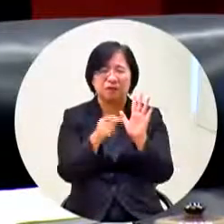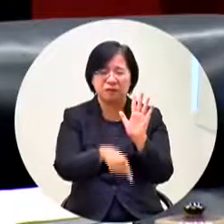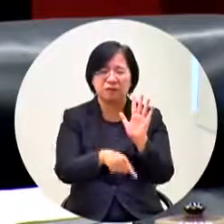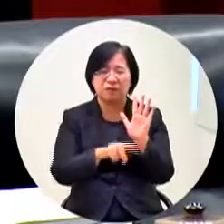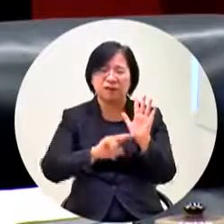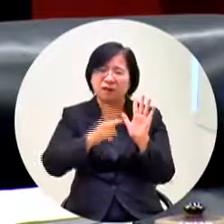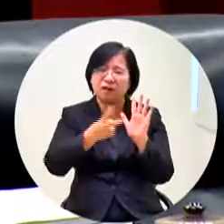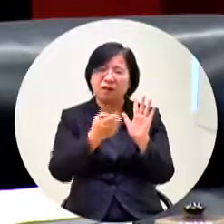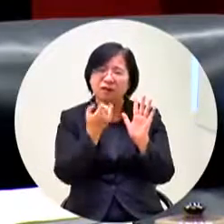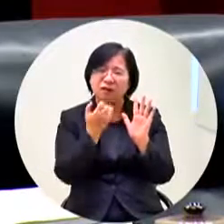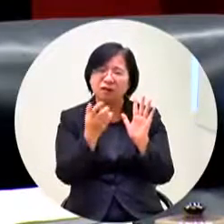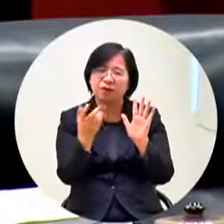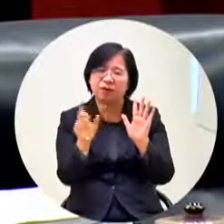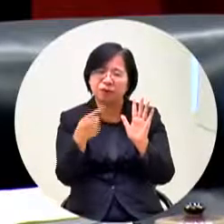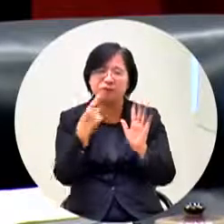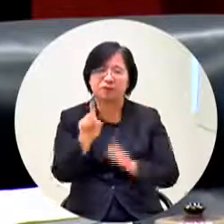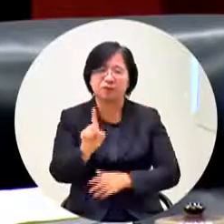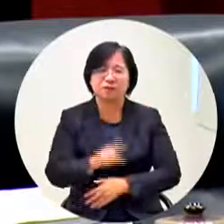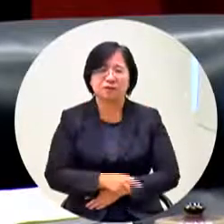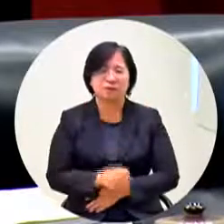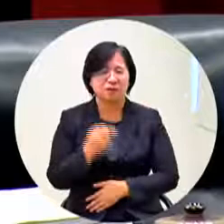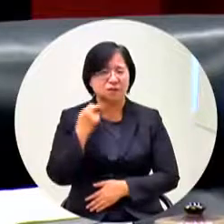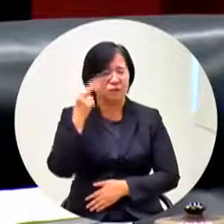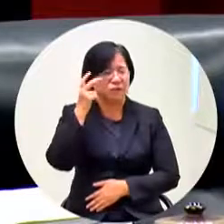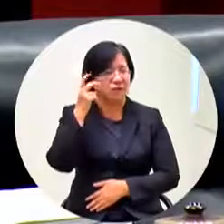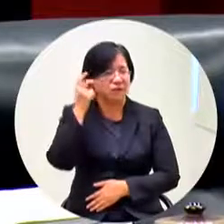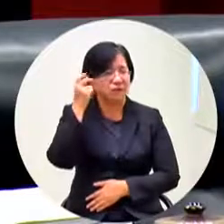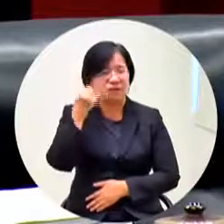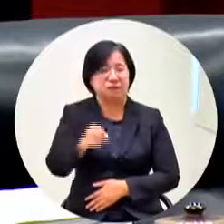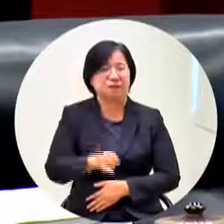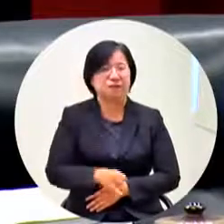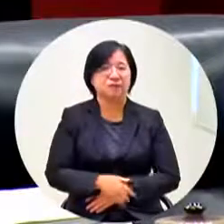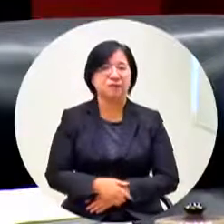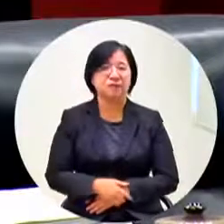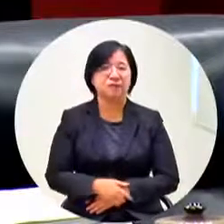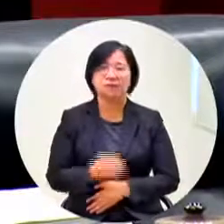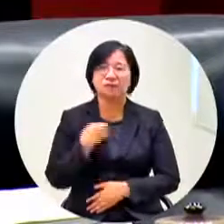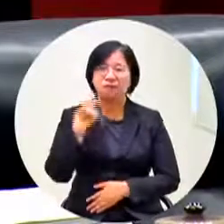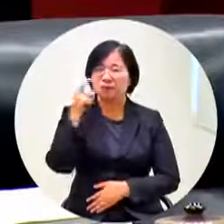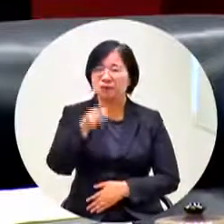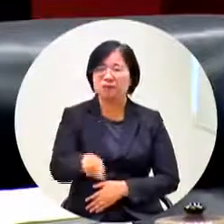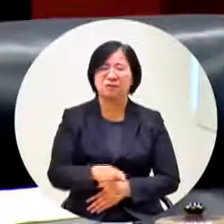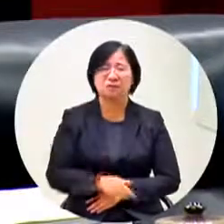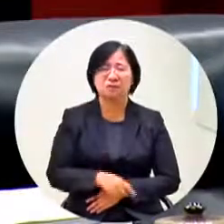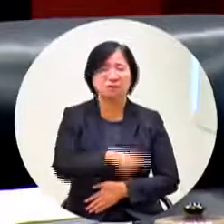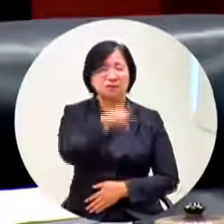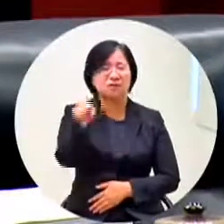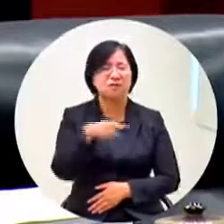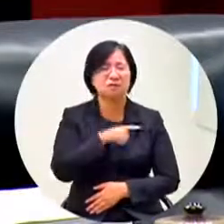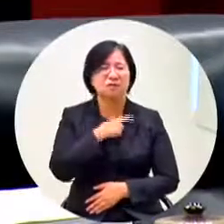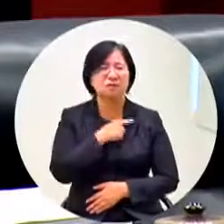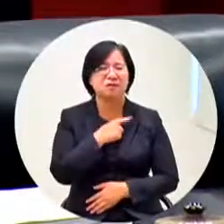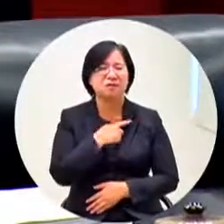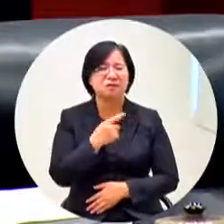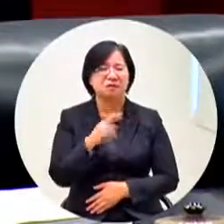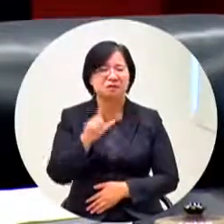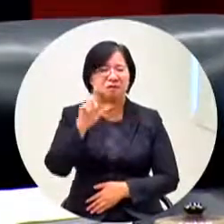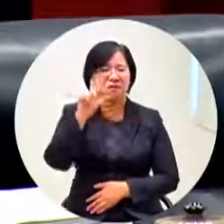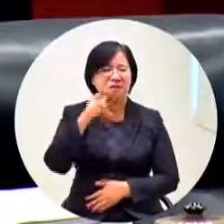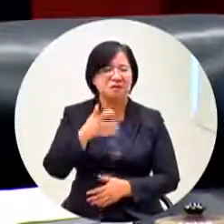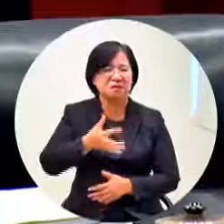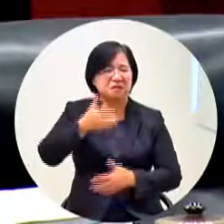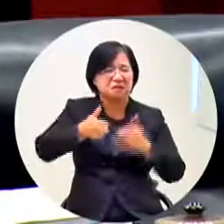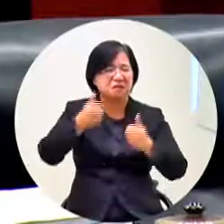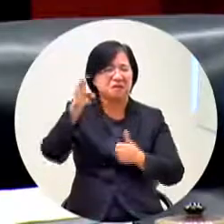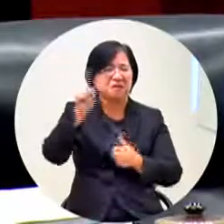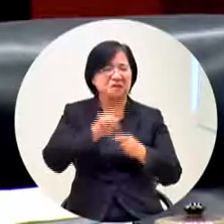呢？今天我刚刚出卖呢，你那我们觉得这个到底是你们是在揣摩上意，还是中央有特